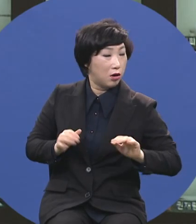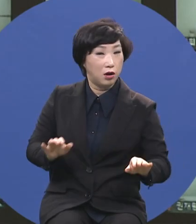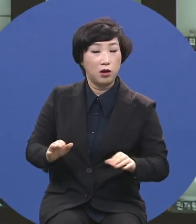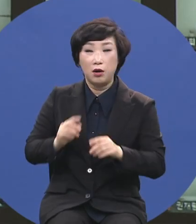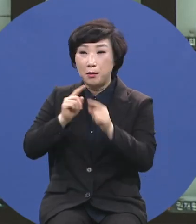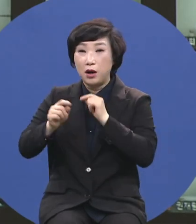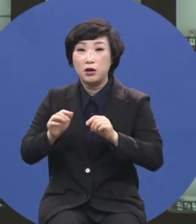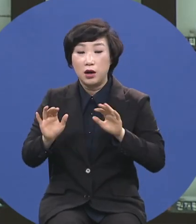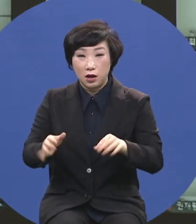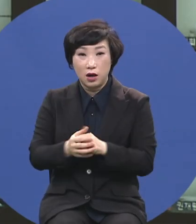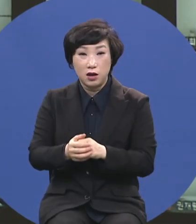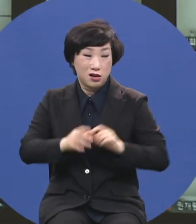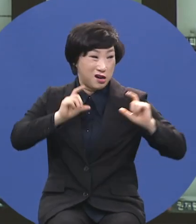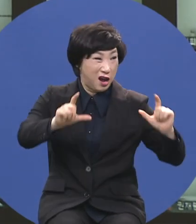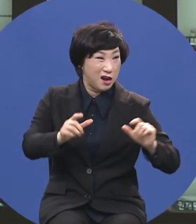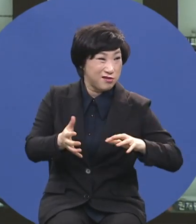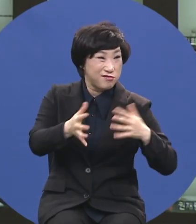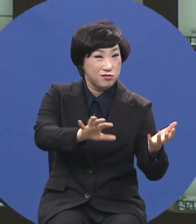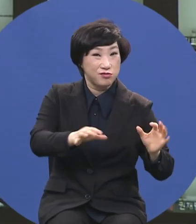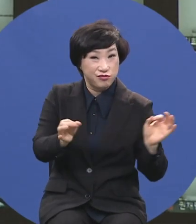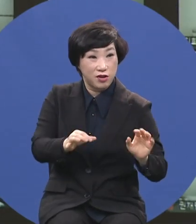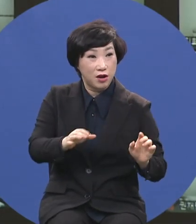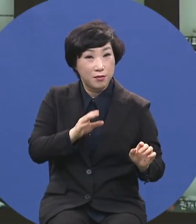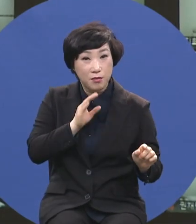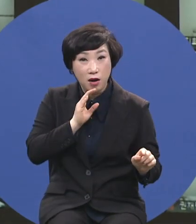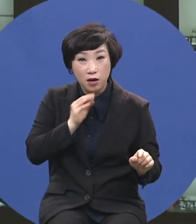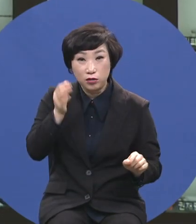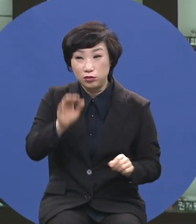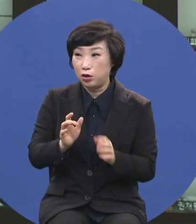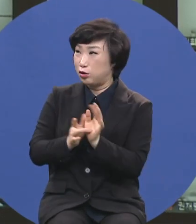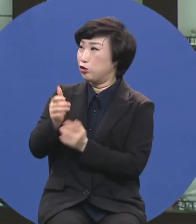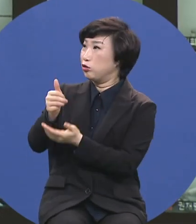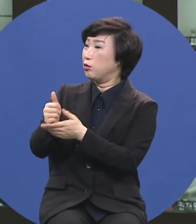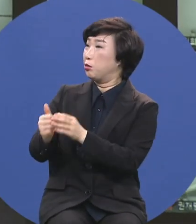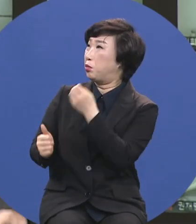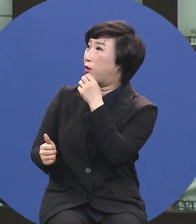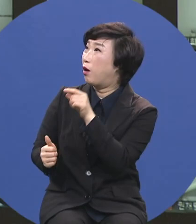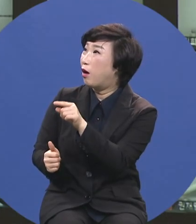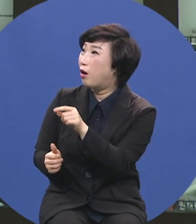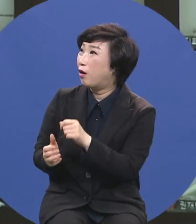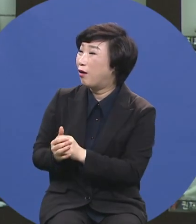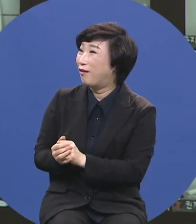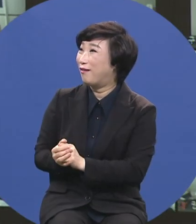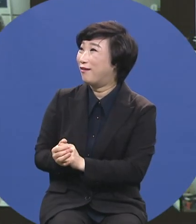말씀 한마디면 끝날 텐데 그런데 선생님이